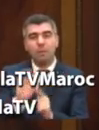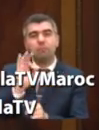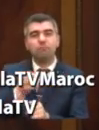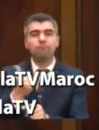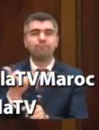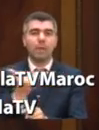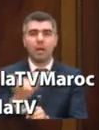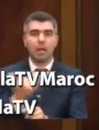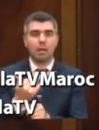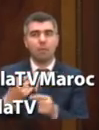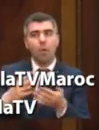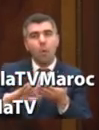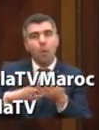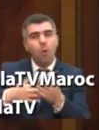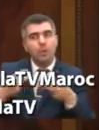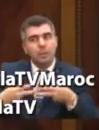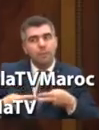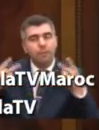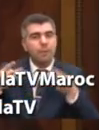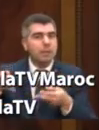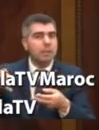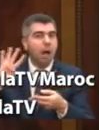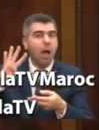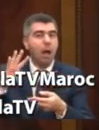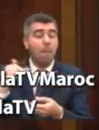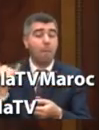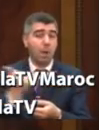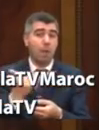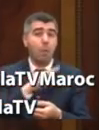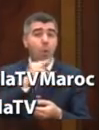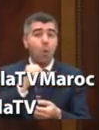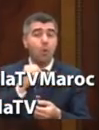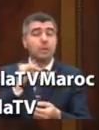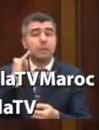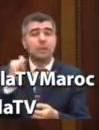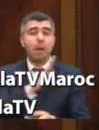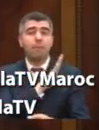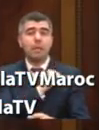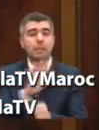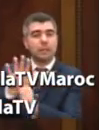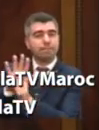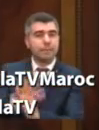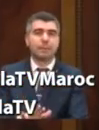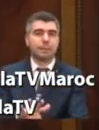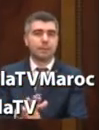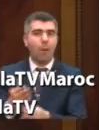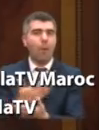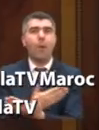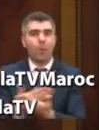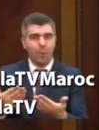الانتهاكات التي تمارسها في حق الأسرى الفلسطينيين، ونعتبر أن المنتظم الدولي وكافة